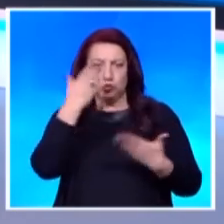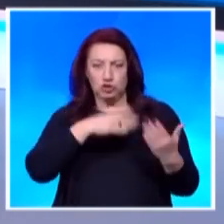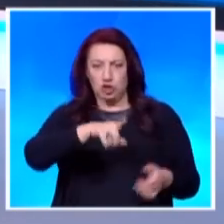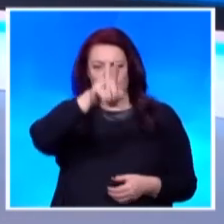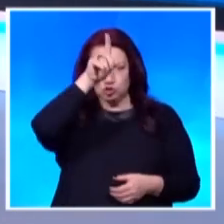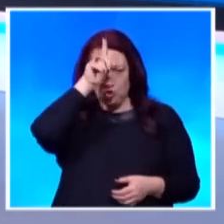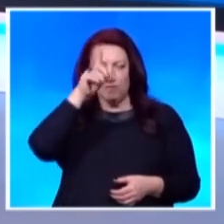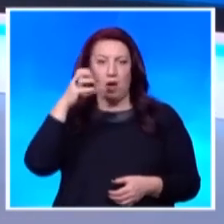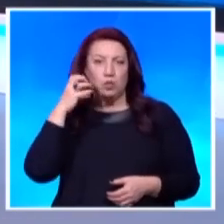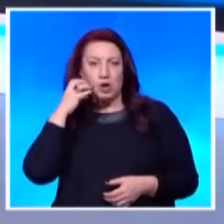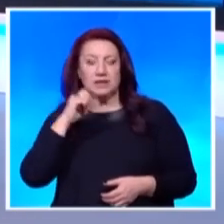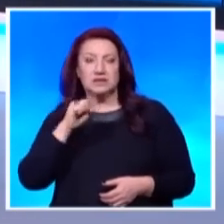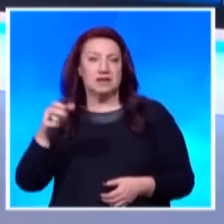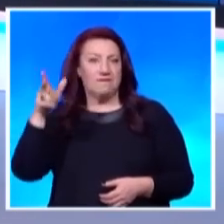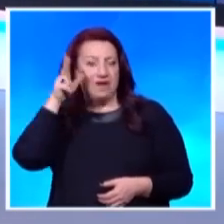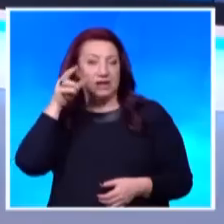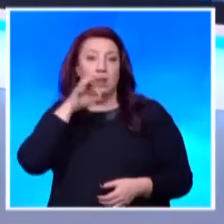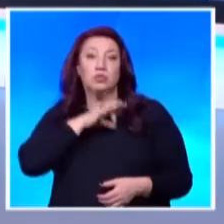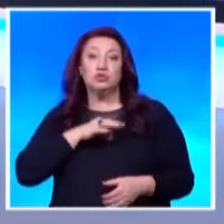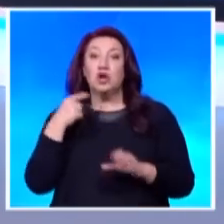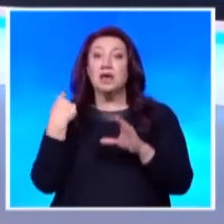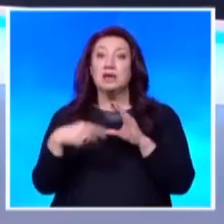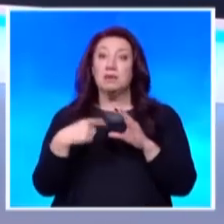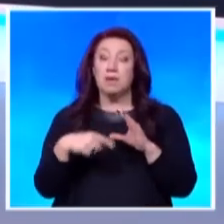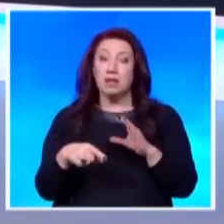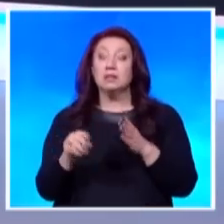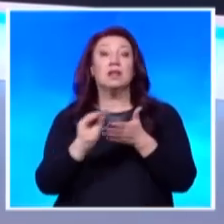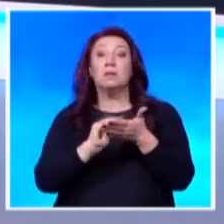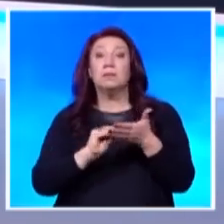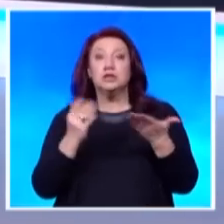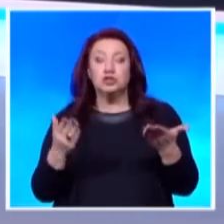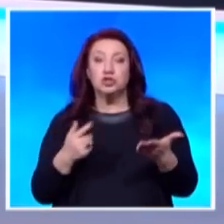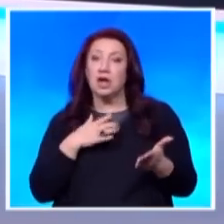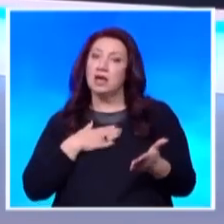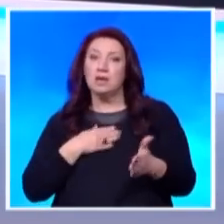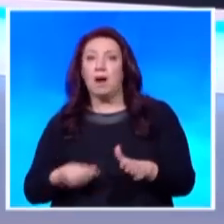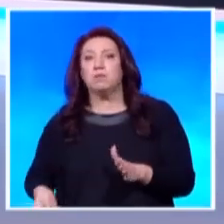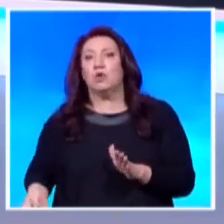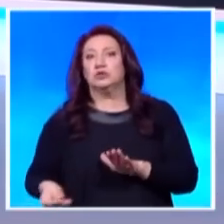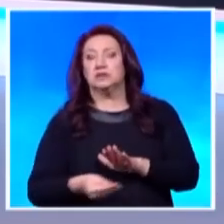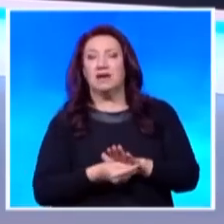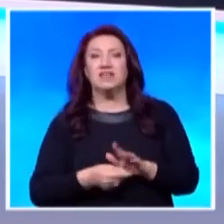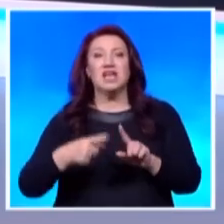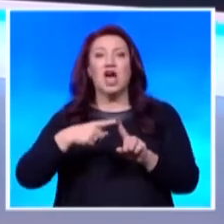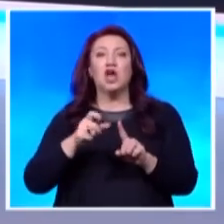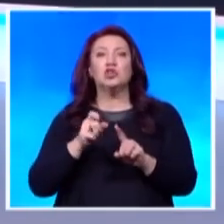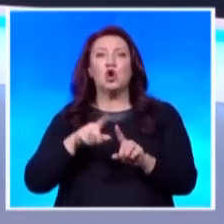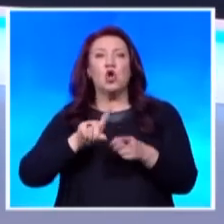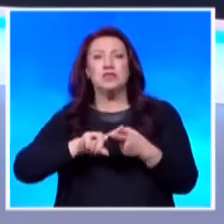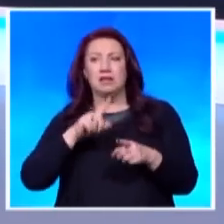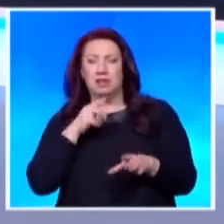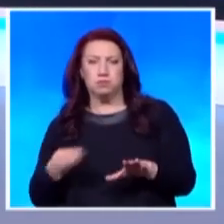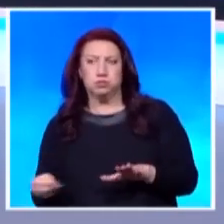и Варна получиха мейл с конкретна заплаха за, цитирам, поставени тротилови заряди. МВР